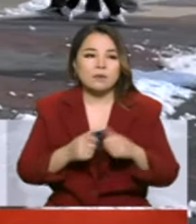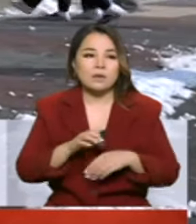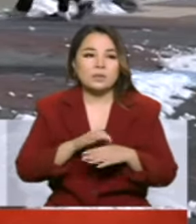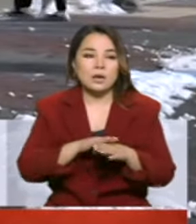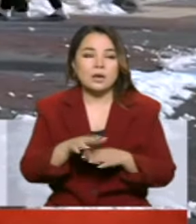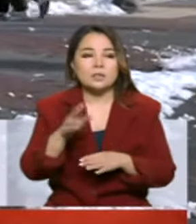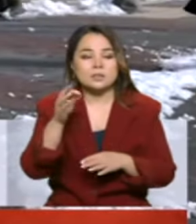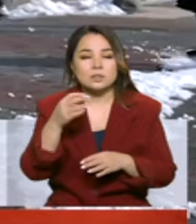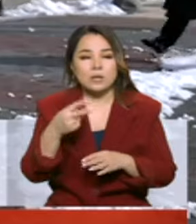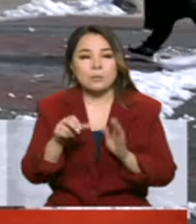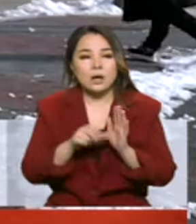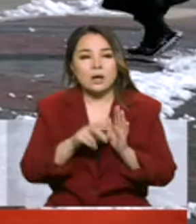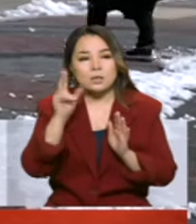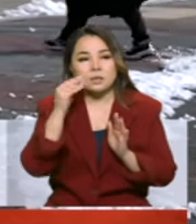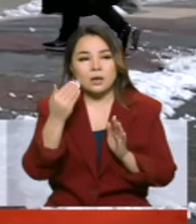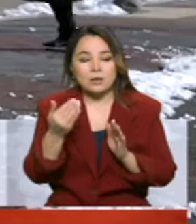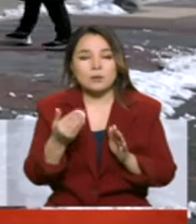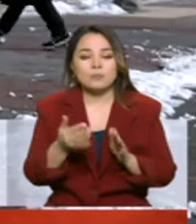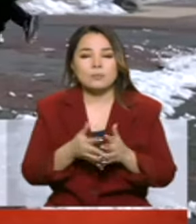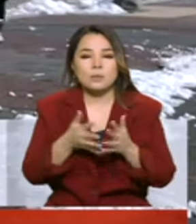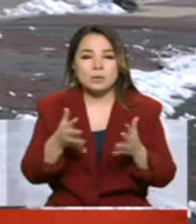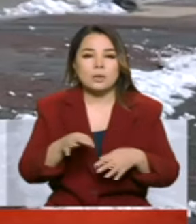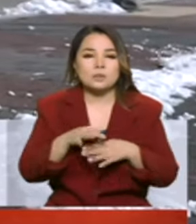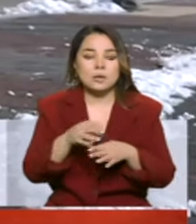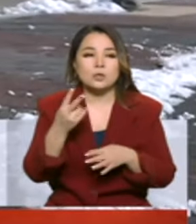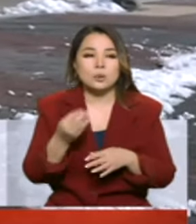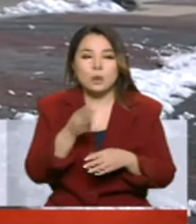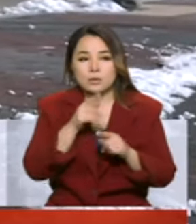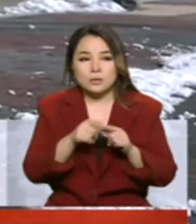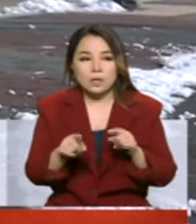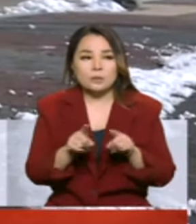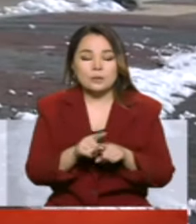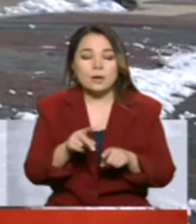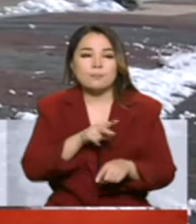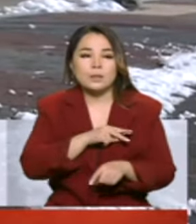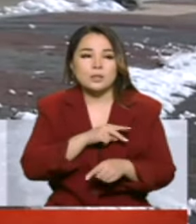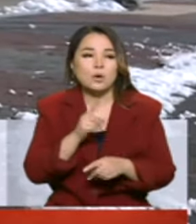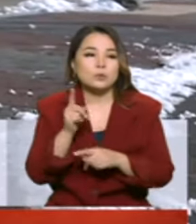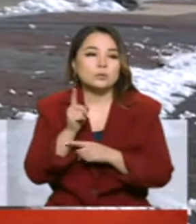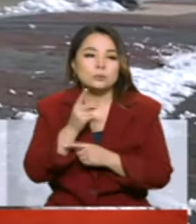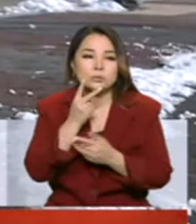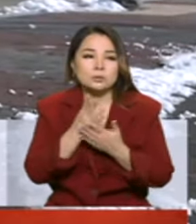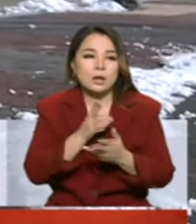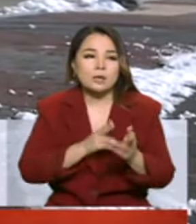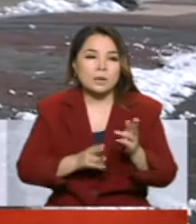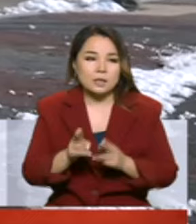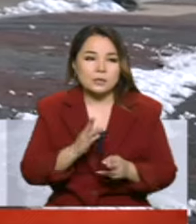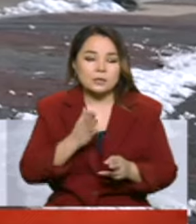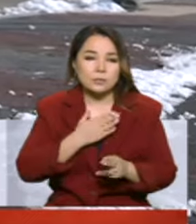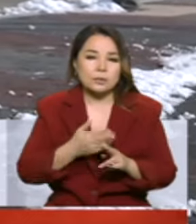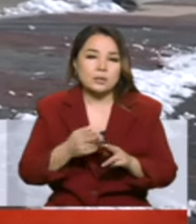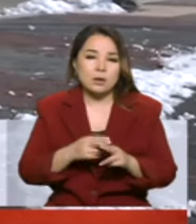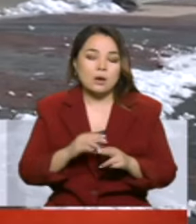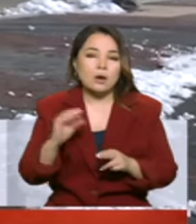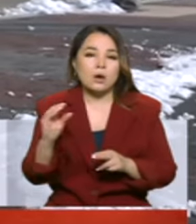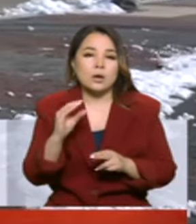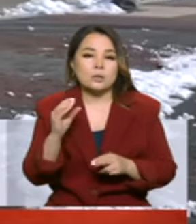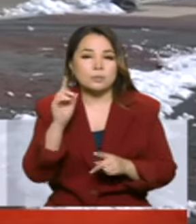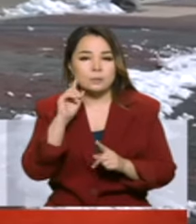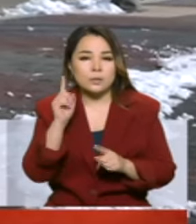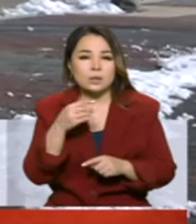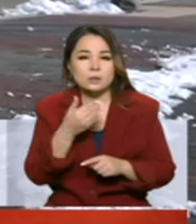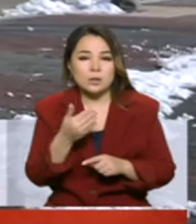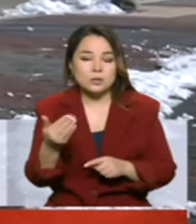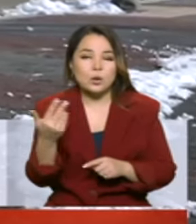және 26 күні бізде масс старт болады. Сол екі күнін біз медаль күтеміз біздің конькишілерімізден. Хоккейді өздеріңіз білесіздер,